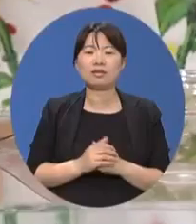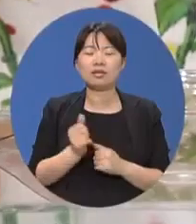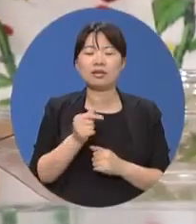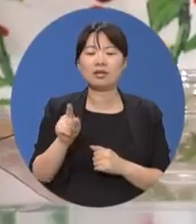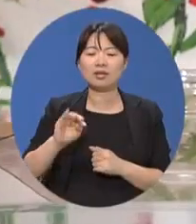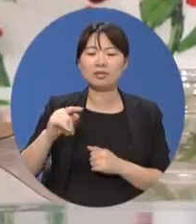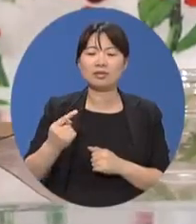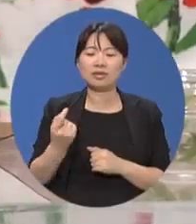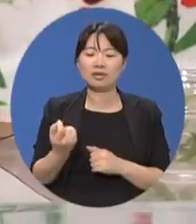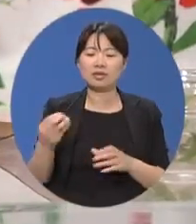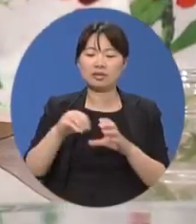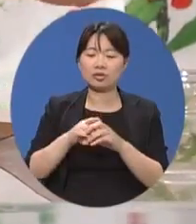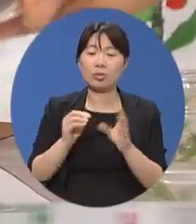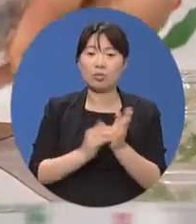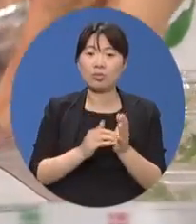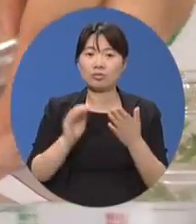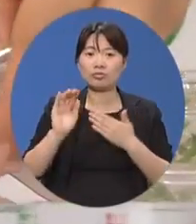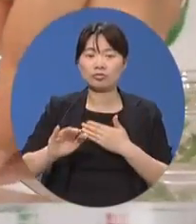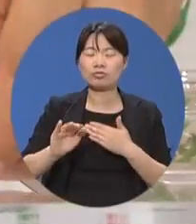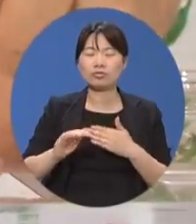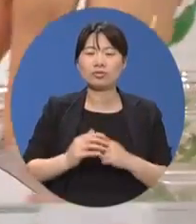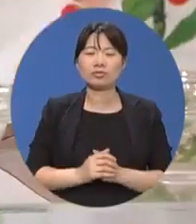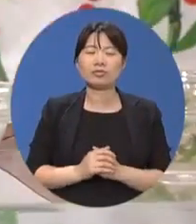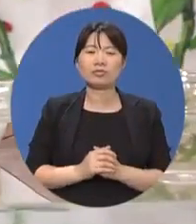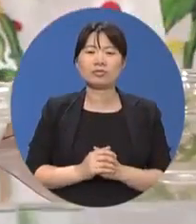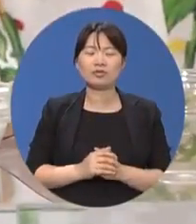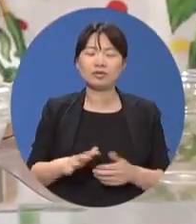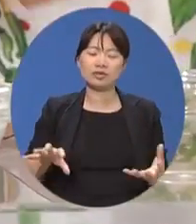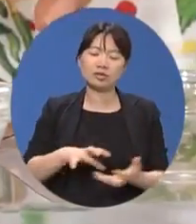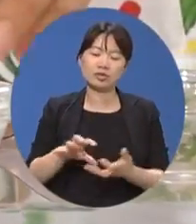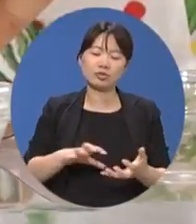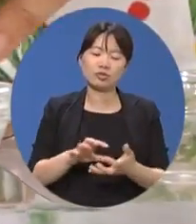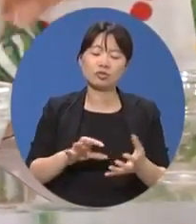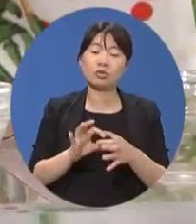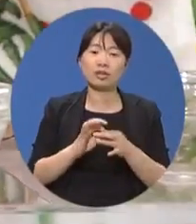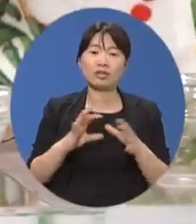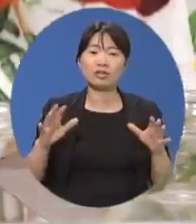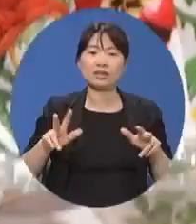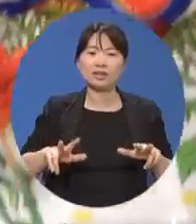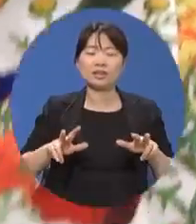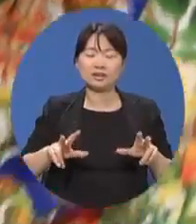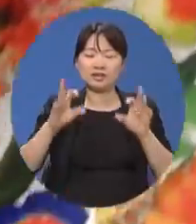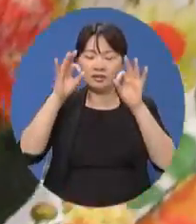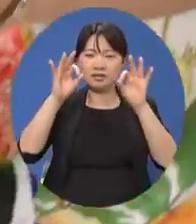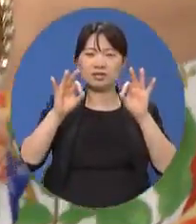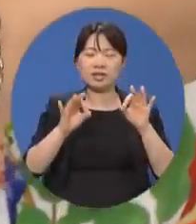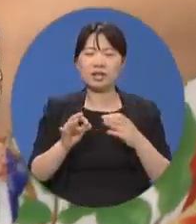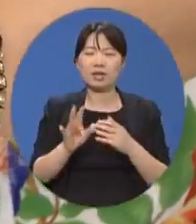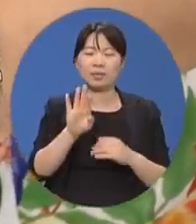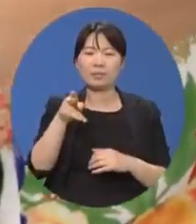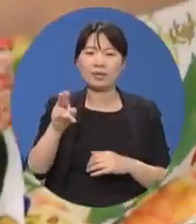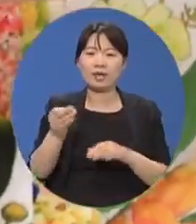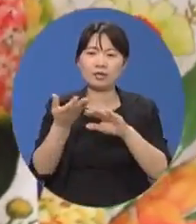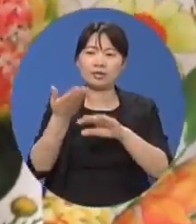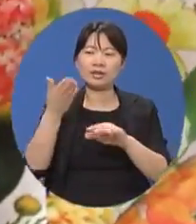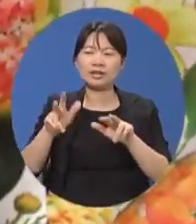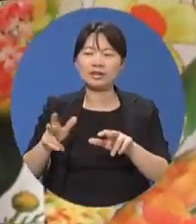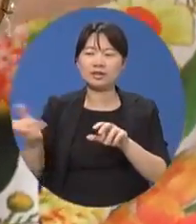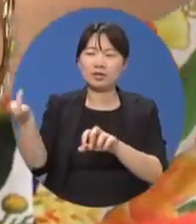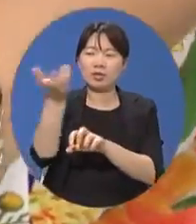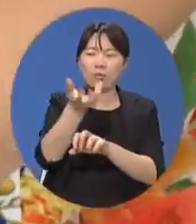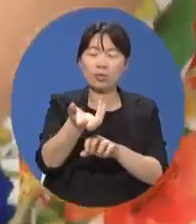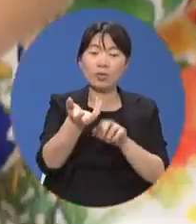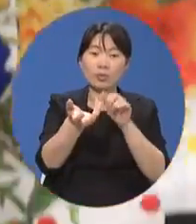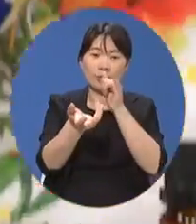이렇게 넣어 주신 다음에 막 섞어서 도 상관없구요 아 지금 여기 보시면 병 위에다가 이렇게 올려놓기